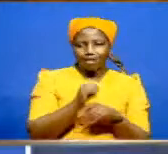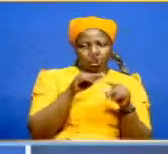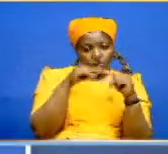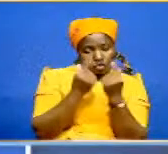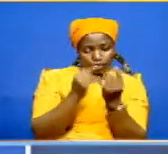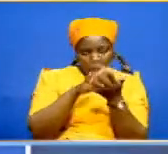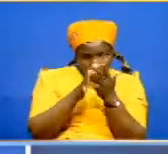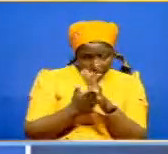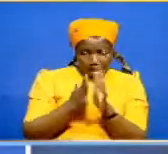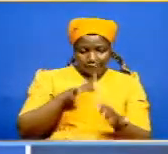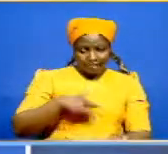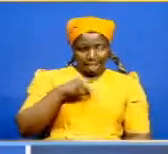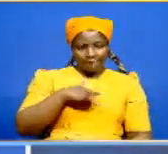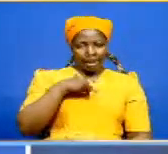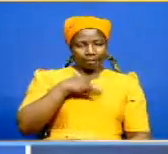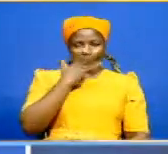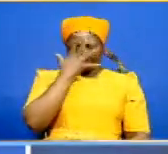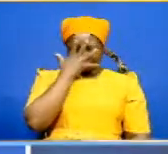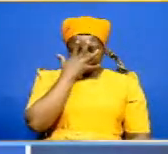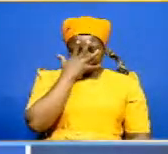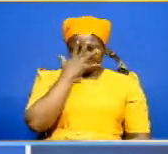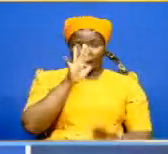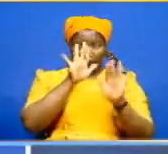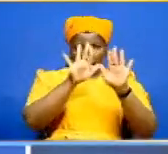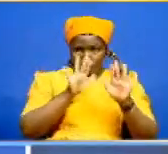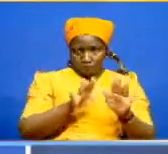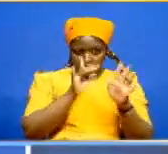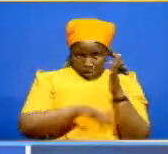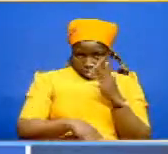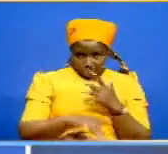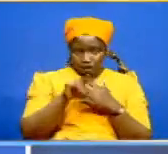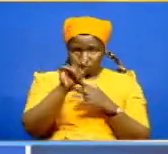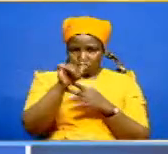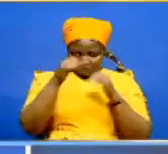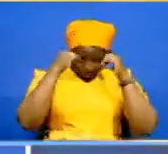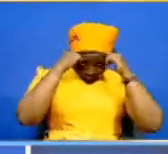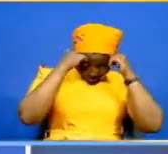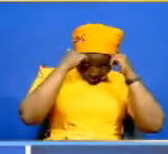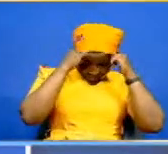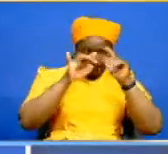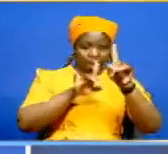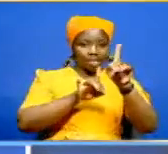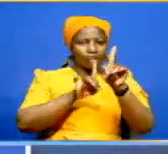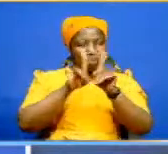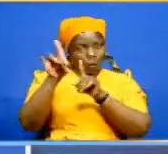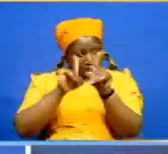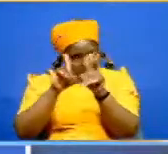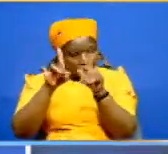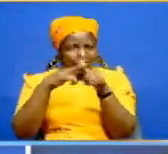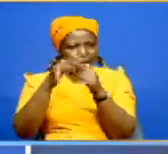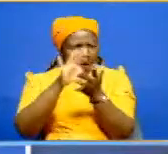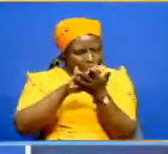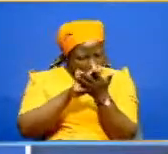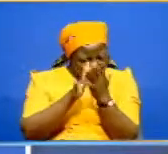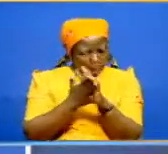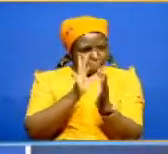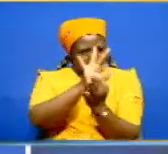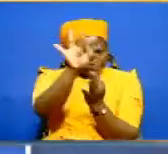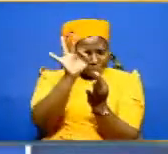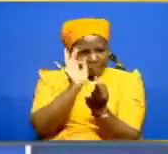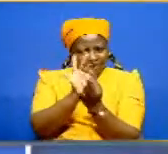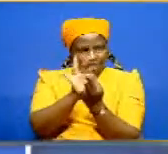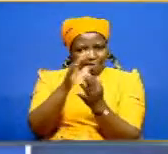embarrassed or anything. Kitu muhimu, somea uanahabari, alafu jaribu uperfect kabisa na ujiamini. Ukiwa